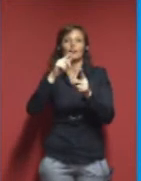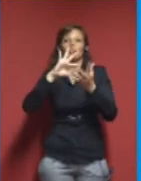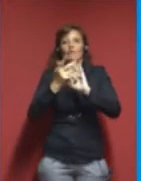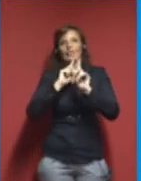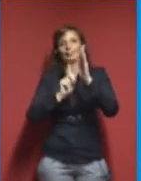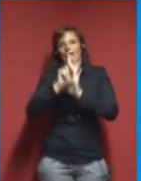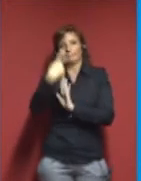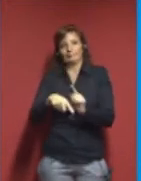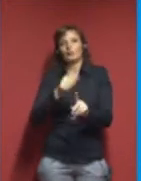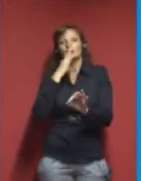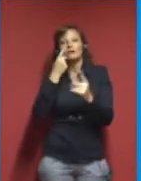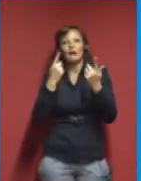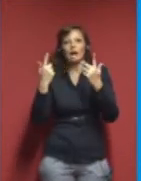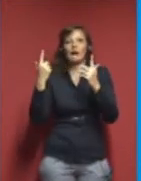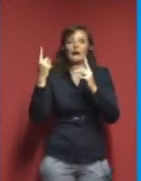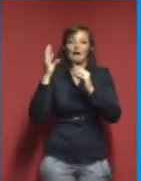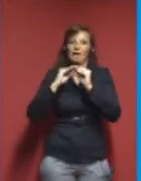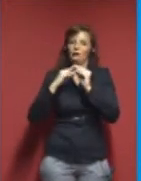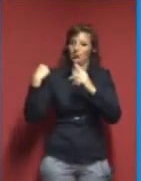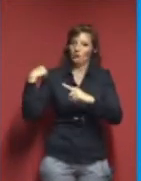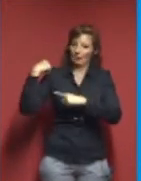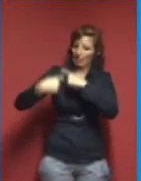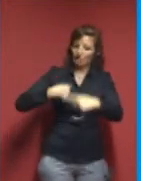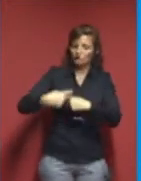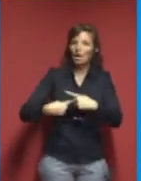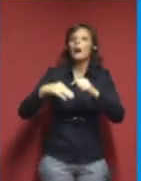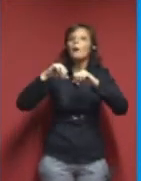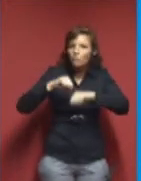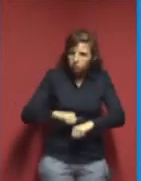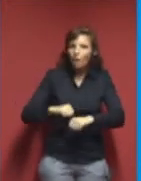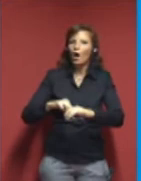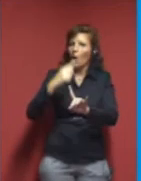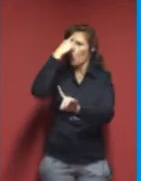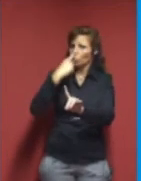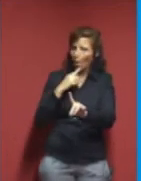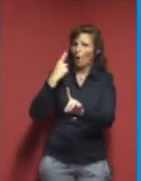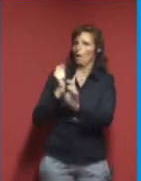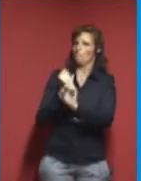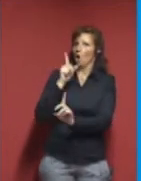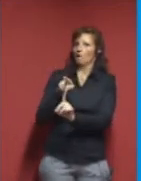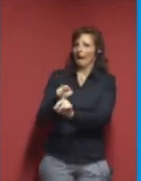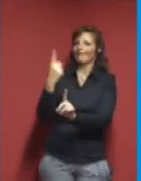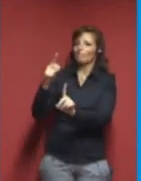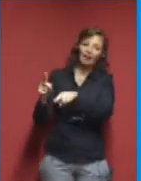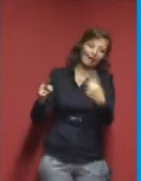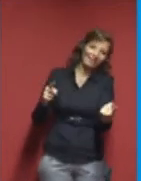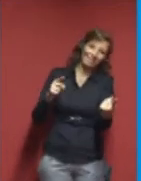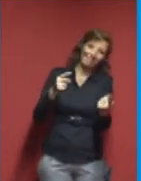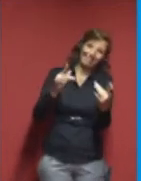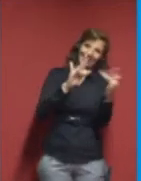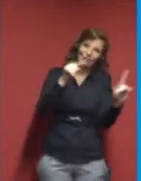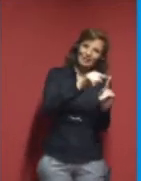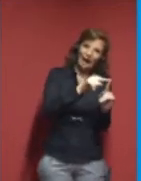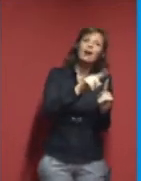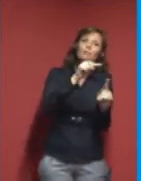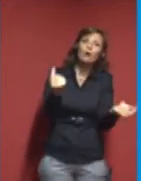Quindi come l'artigianato tradizionale può portare il suo contributo alla realizzazione digitale e viceversa come